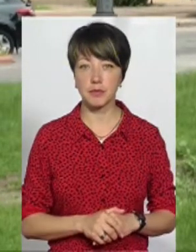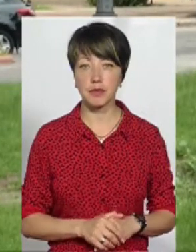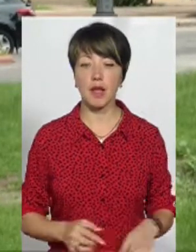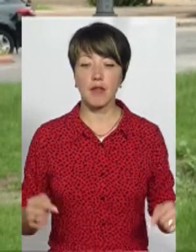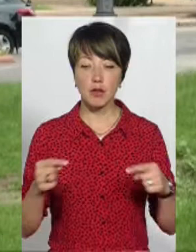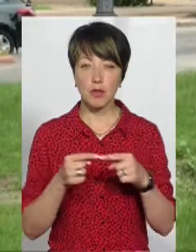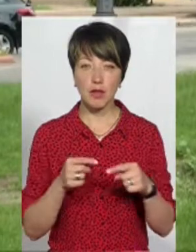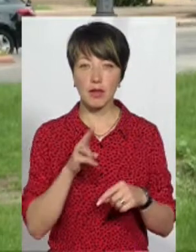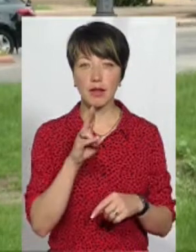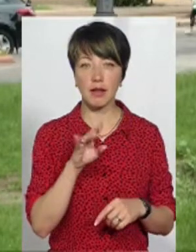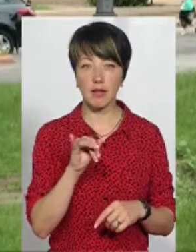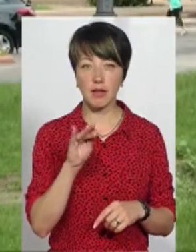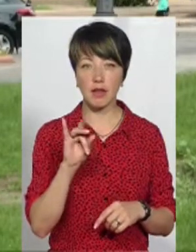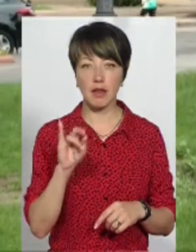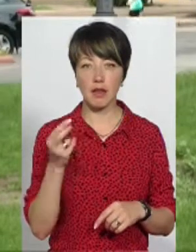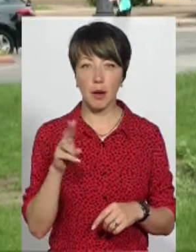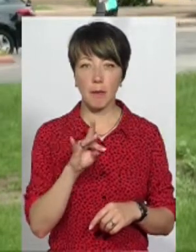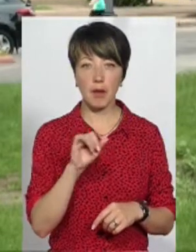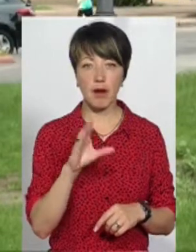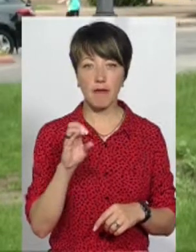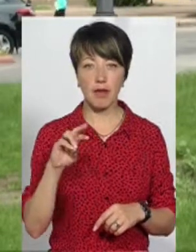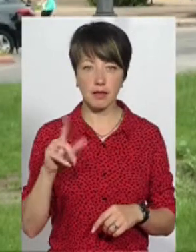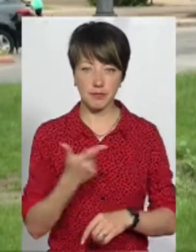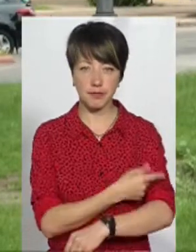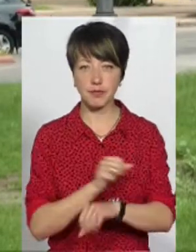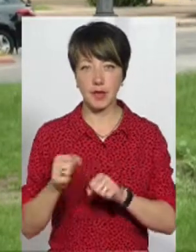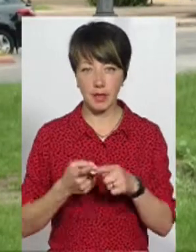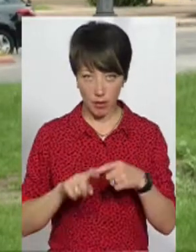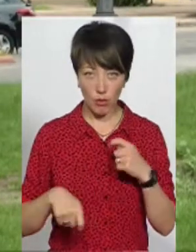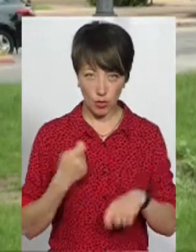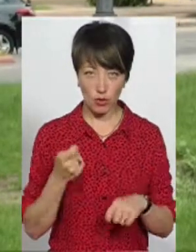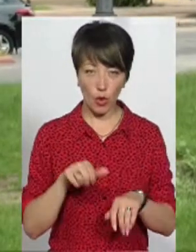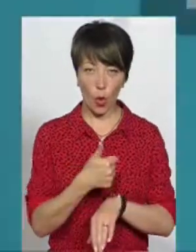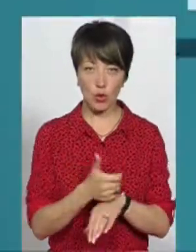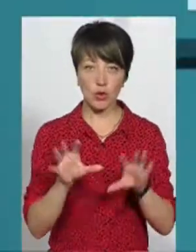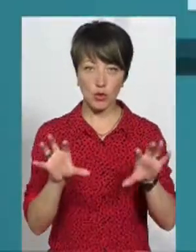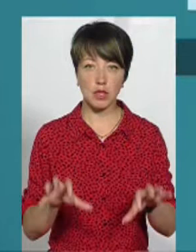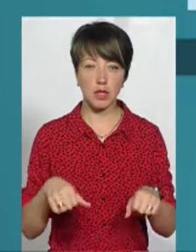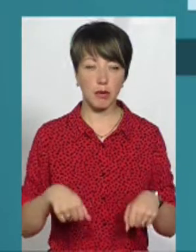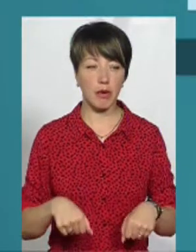відповідно дифтерії та правця. Хотів би запитати, чи не є це порушенням конституційних прав?